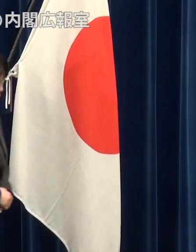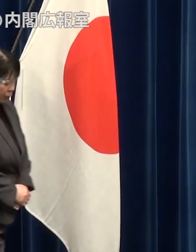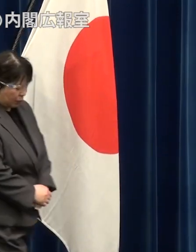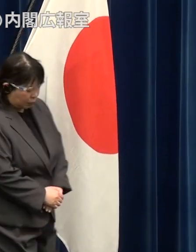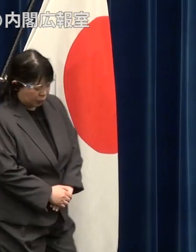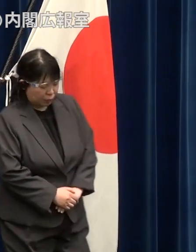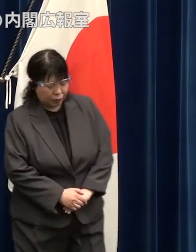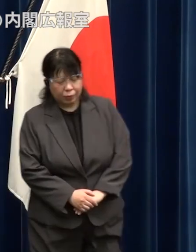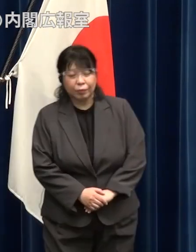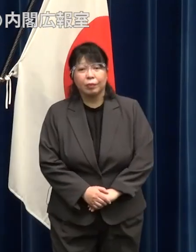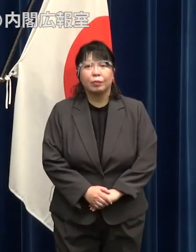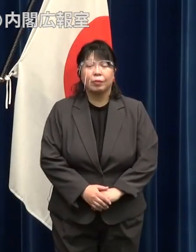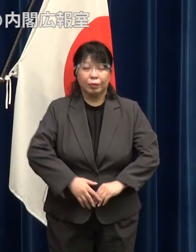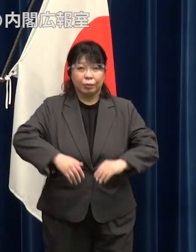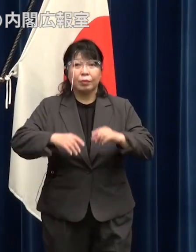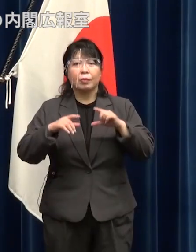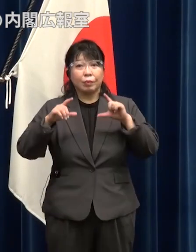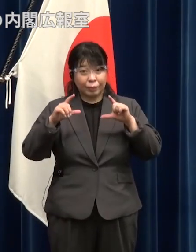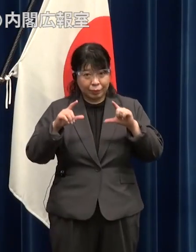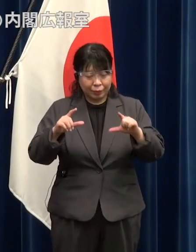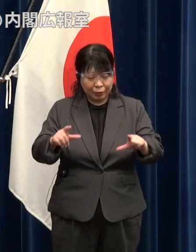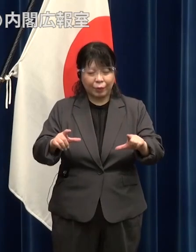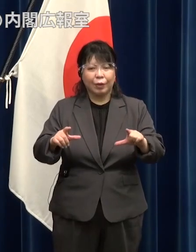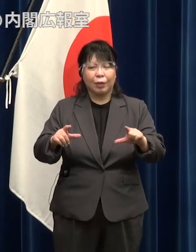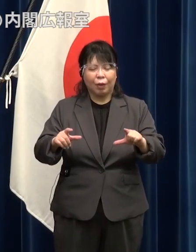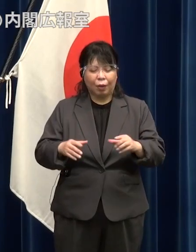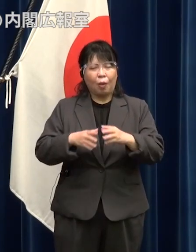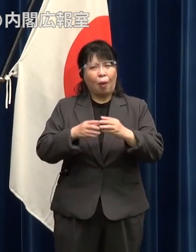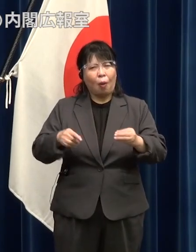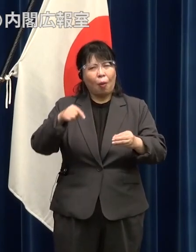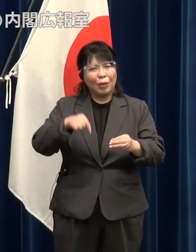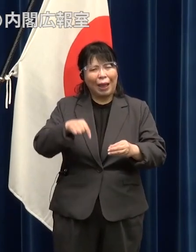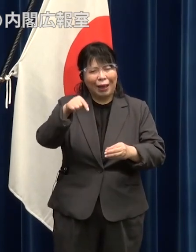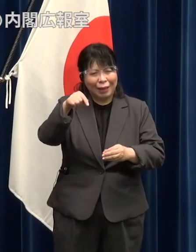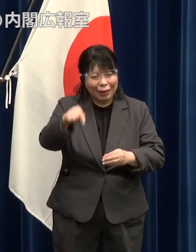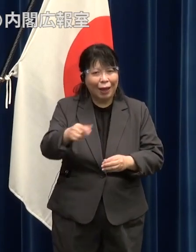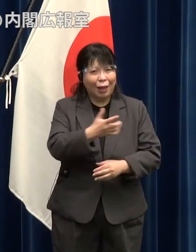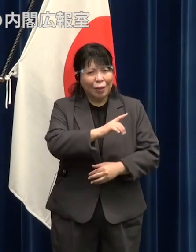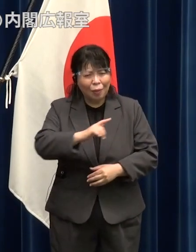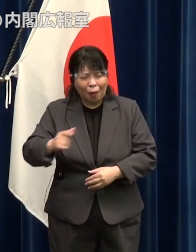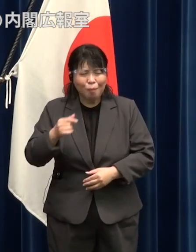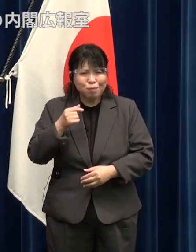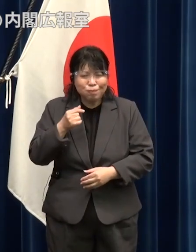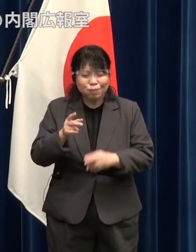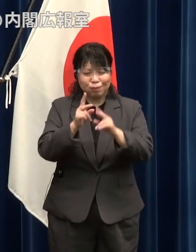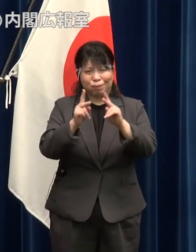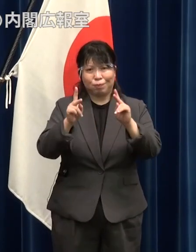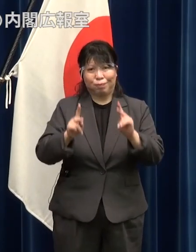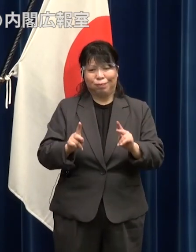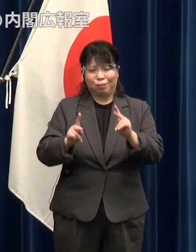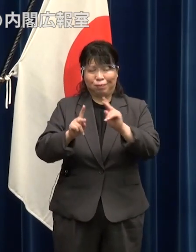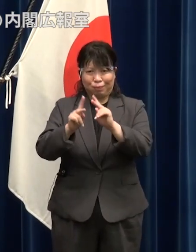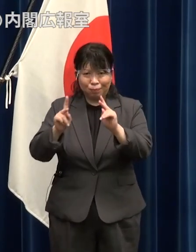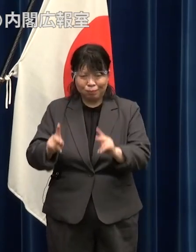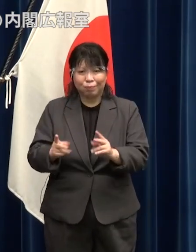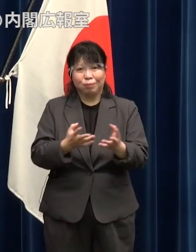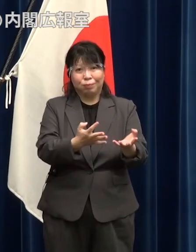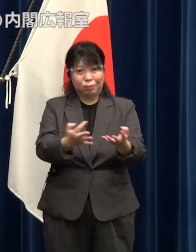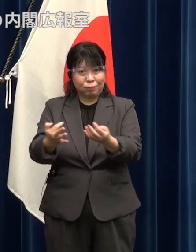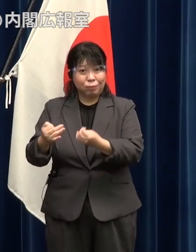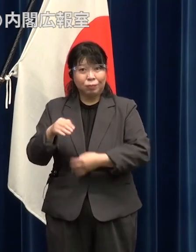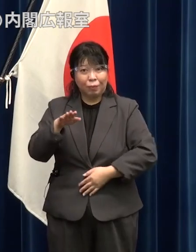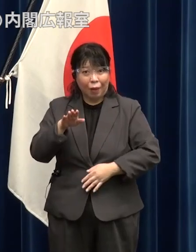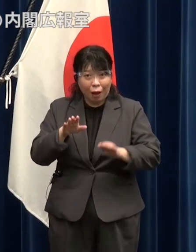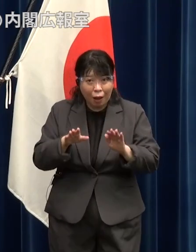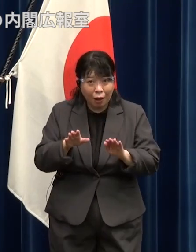いくつもの内外の難局に同時に 直面している中で、